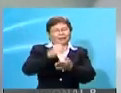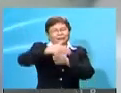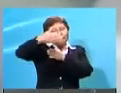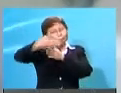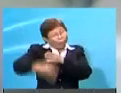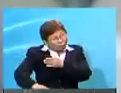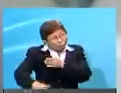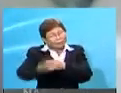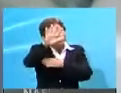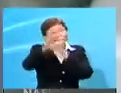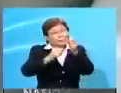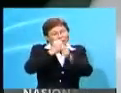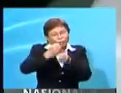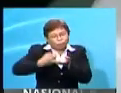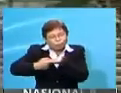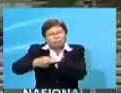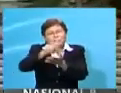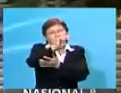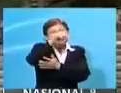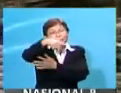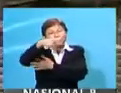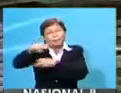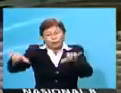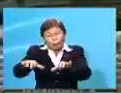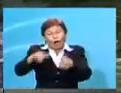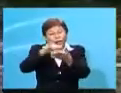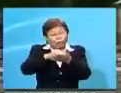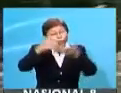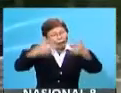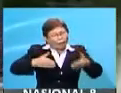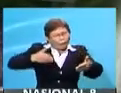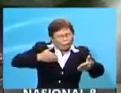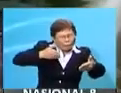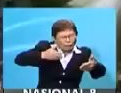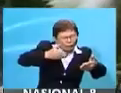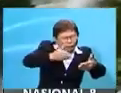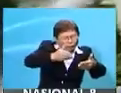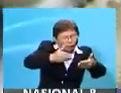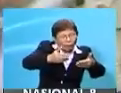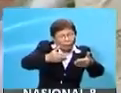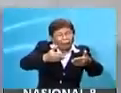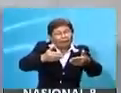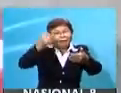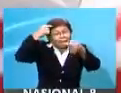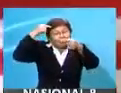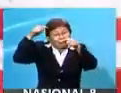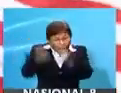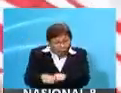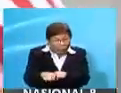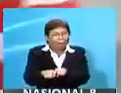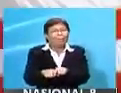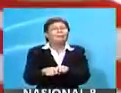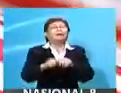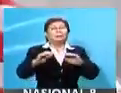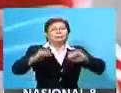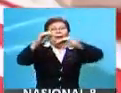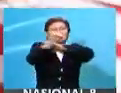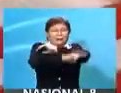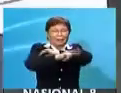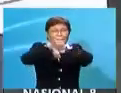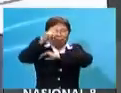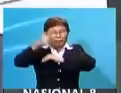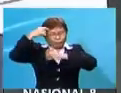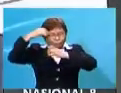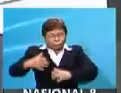selepas l tahun rundingan tppa dijalankan ia semakin hampir mencapai kemuncaknya dan di peringat ini negara-negara terlibat perlu